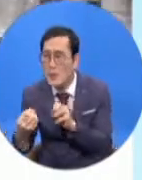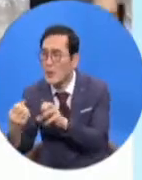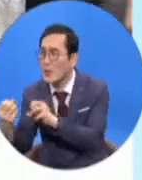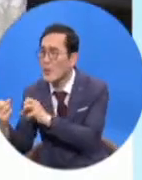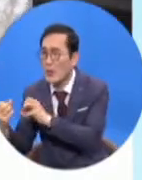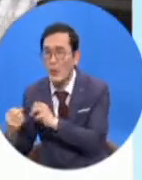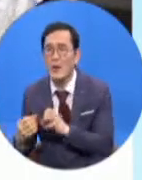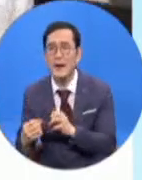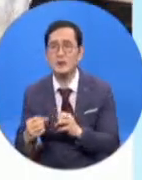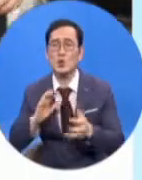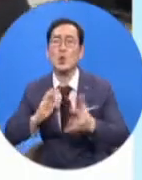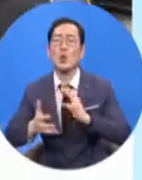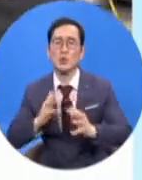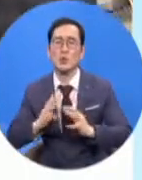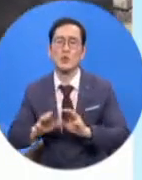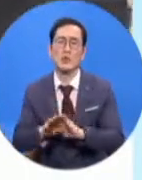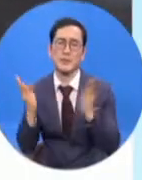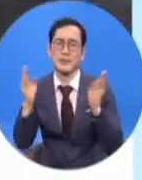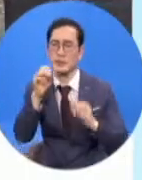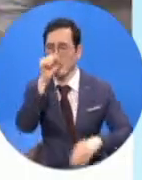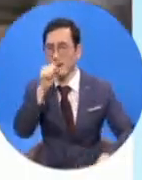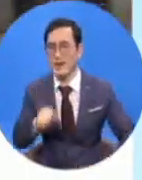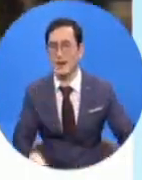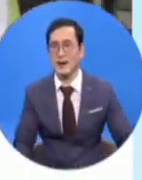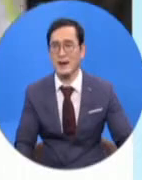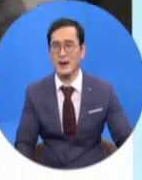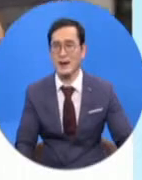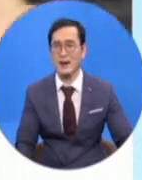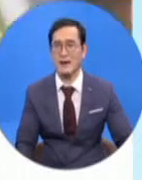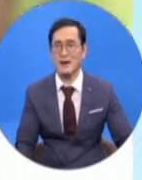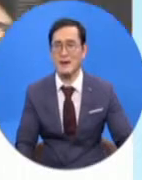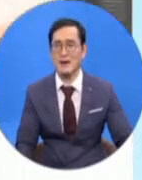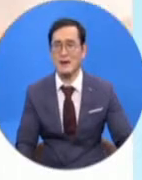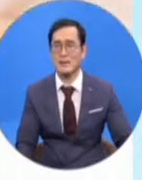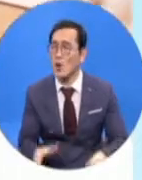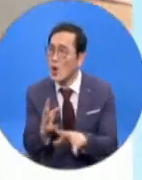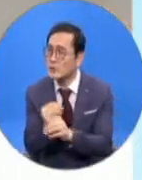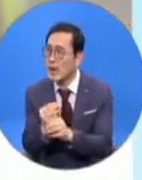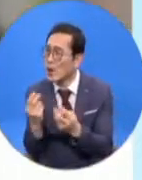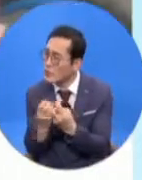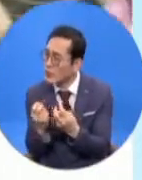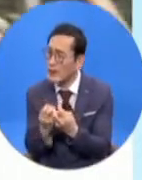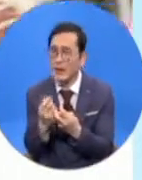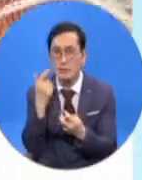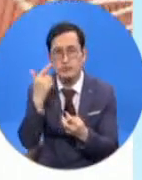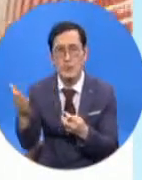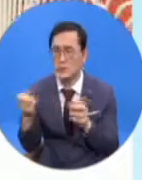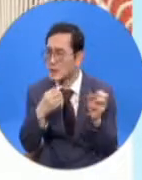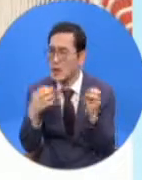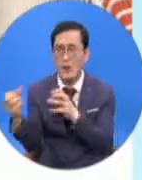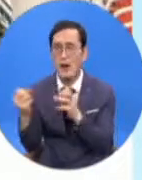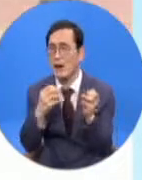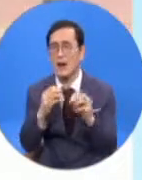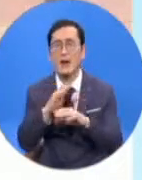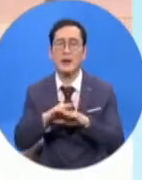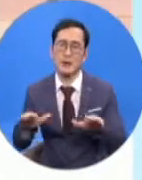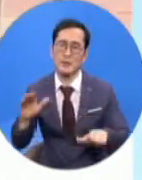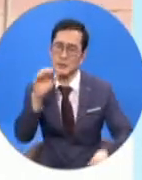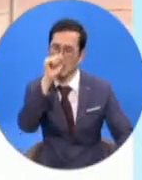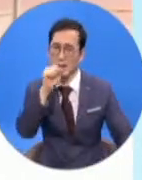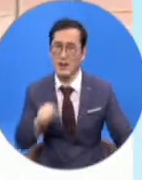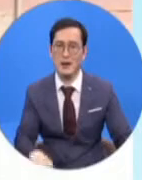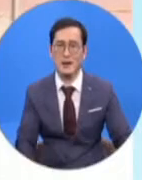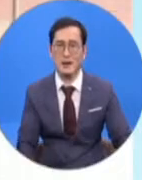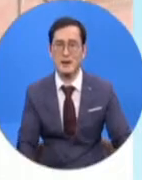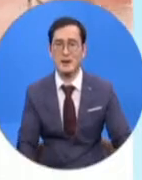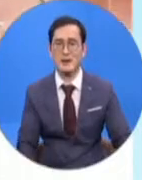매매 라던 후보들이 일정도 있고 여러가지가 있으니 4 언제 어떻게 하면 좋을지에 대해 소개를 청취하고 100% 합의가 안되면 거기에 대해서 조율을